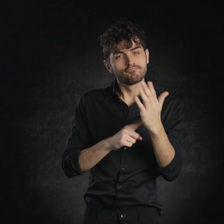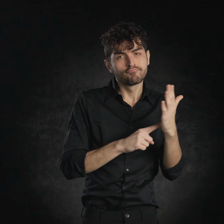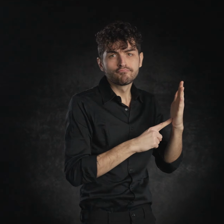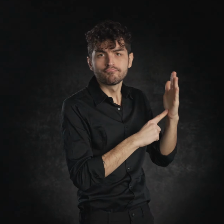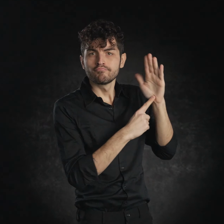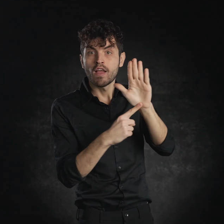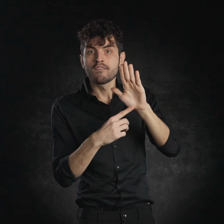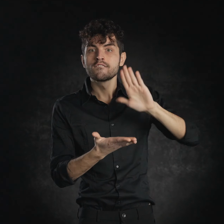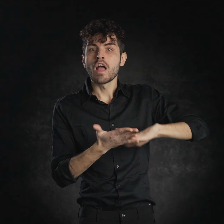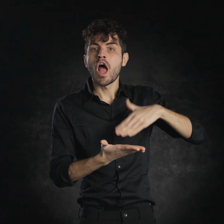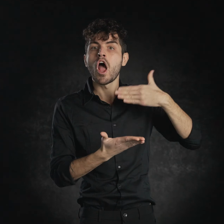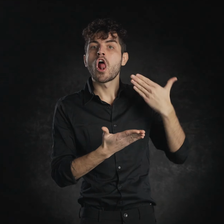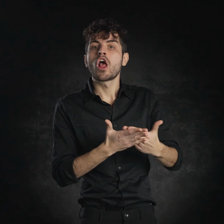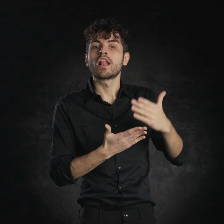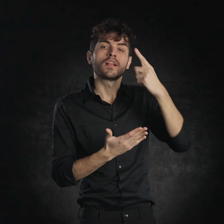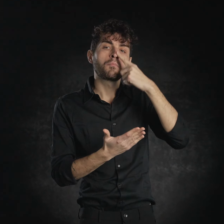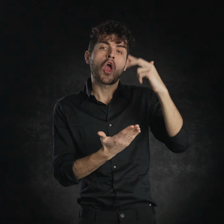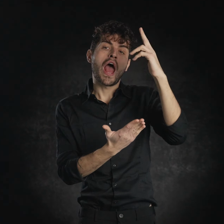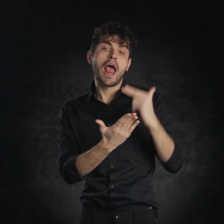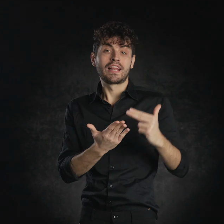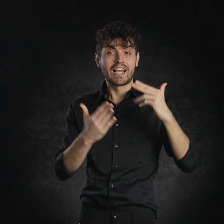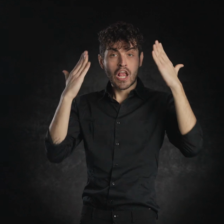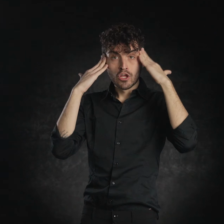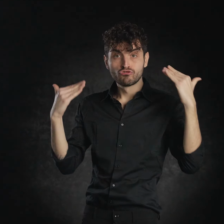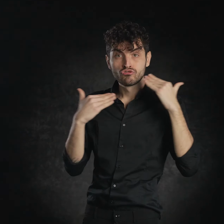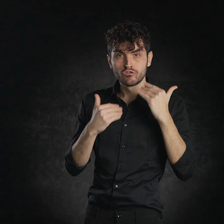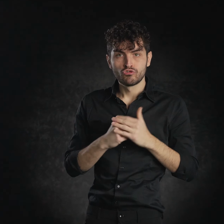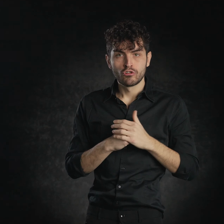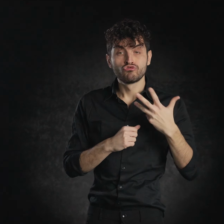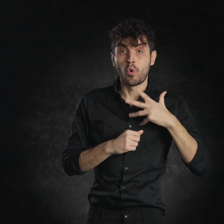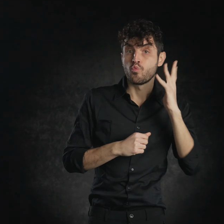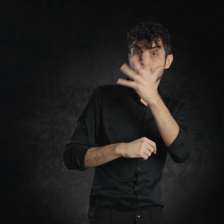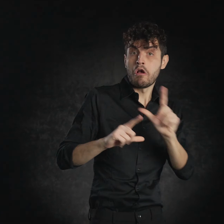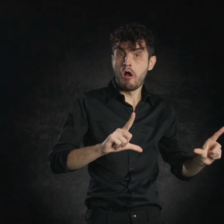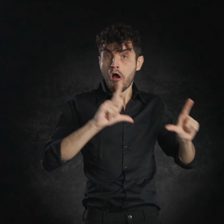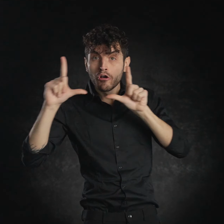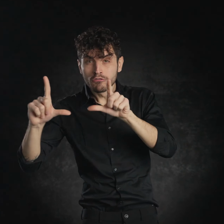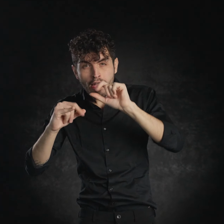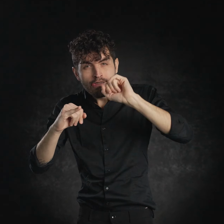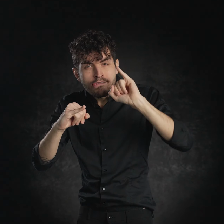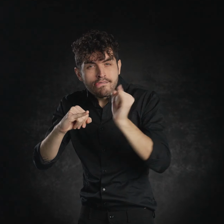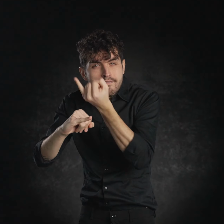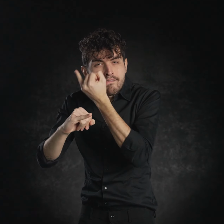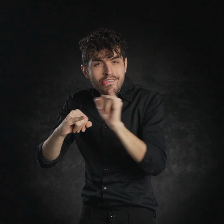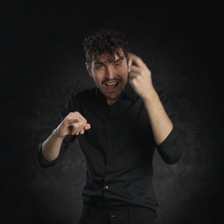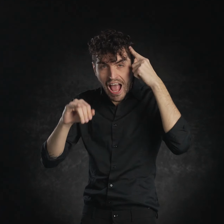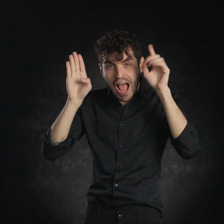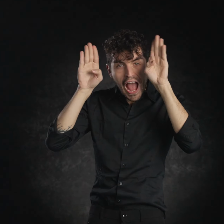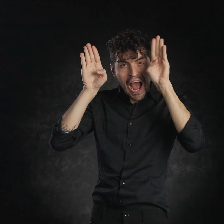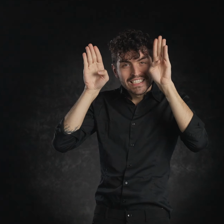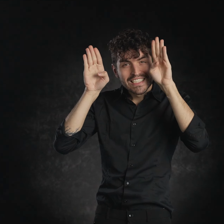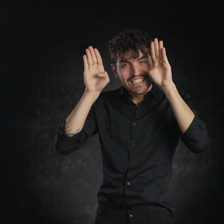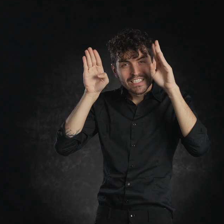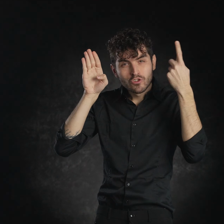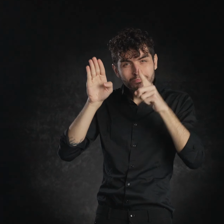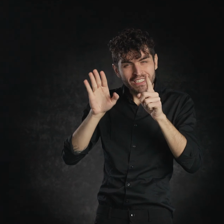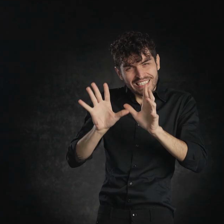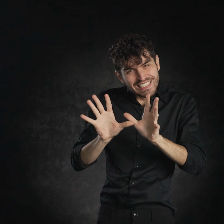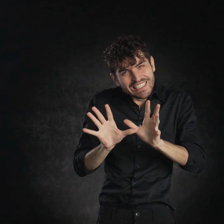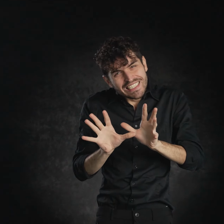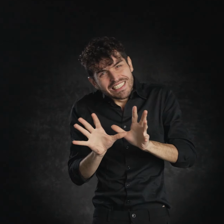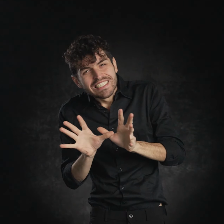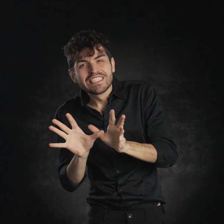esattamente comprendere quali fossero i canoni di resa dell'arte egizia dall'altra Volevo farvi vedere però Un piccolo dettaglio Vedete che